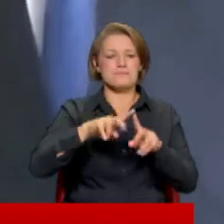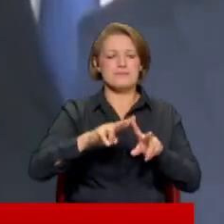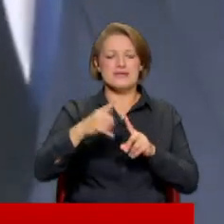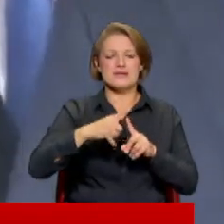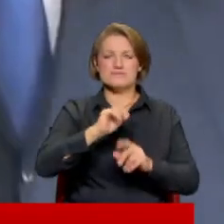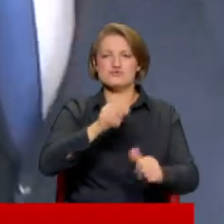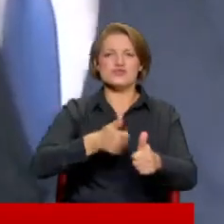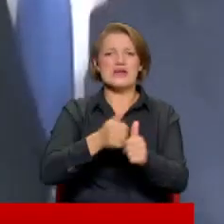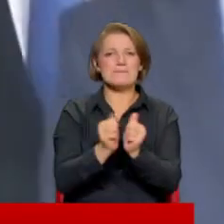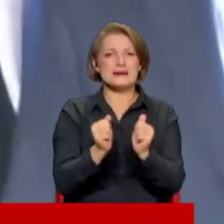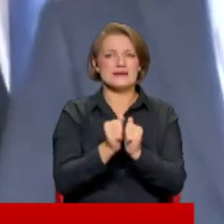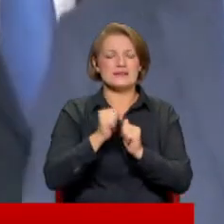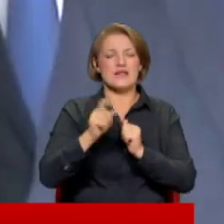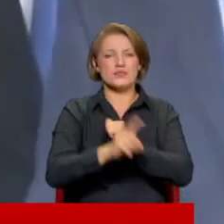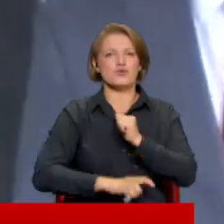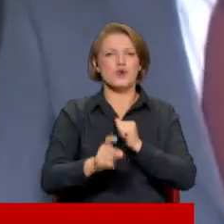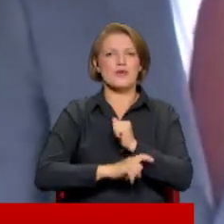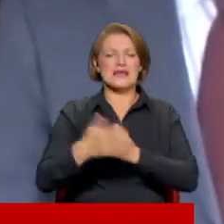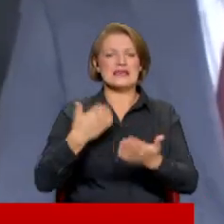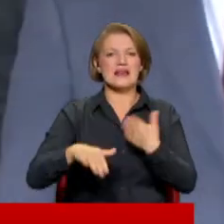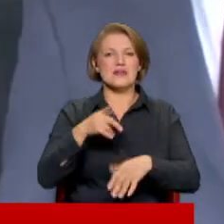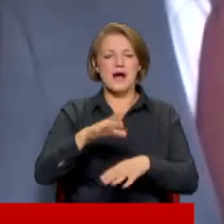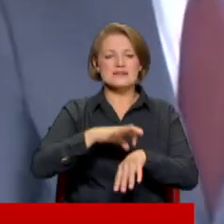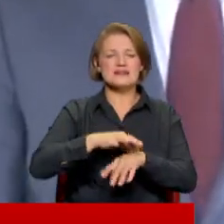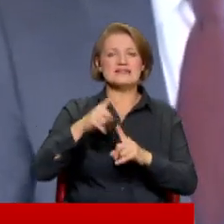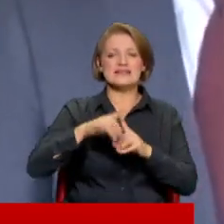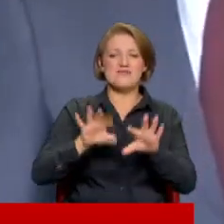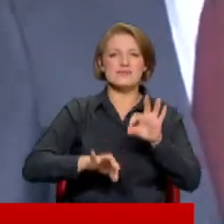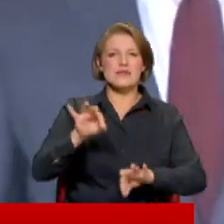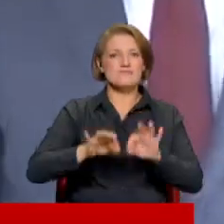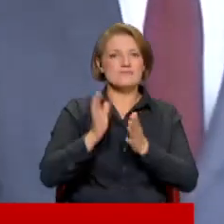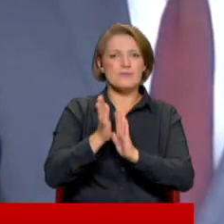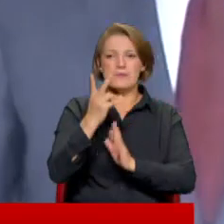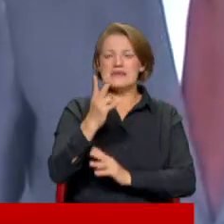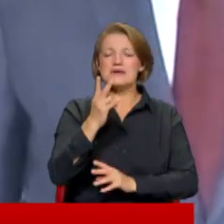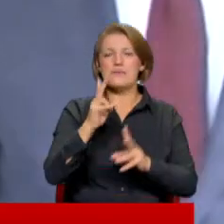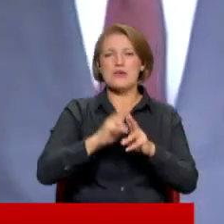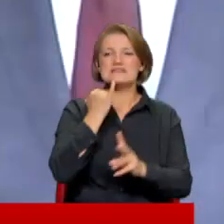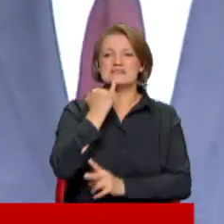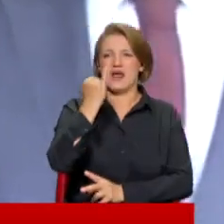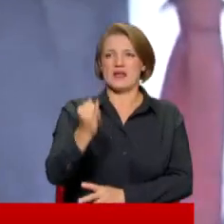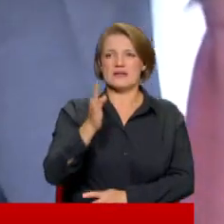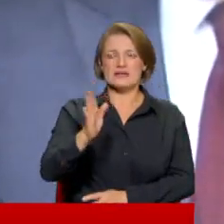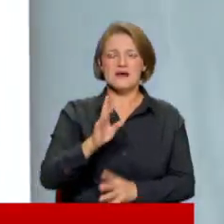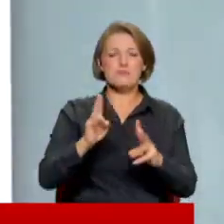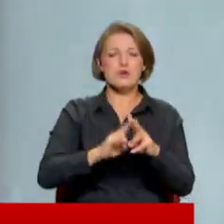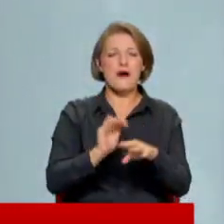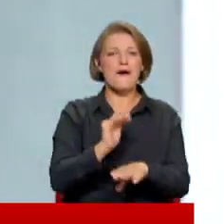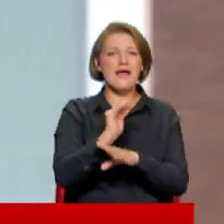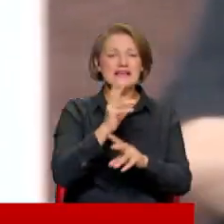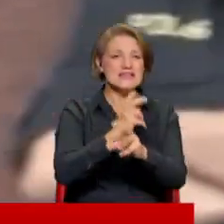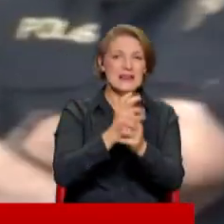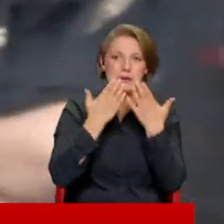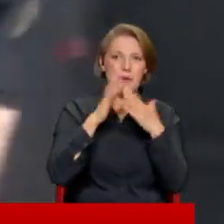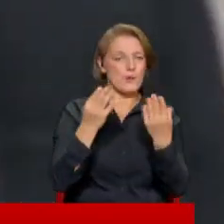ile birlikte terör saldırısı girişiminde yaralanan, hastanede tedavileri devam eden iki polisi ziyaret etti. Polislerin hayati tehlikeleri